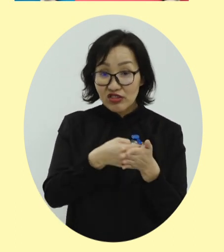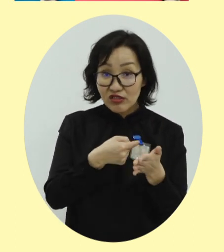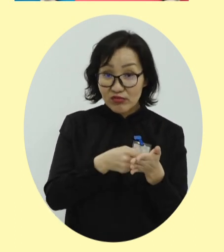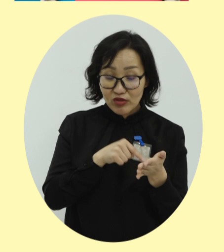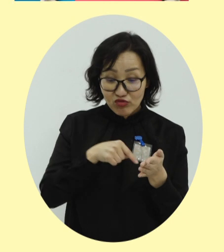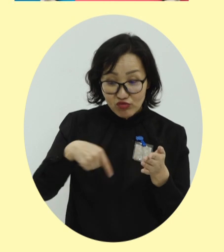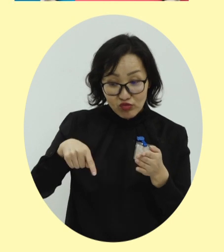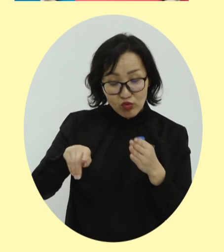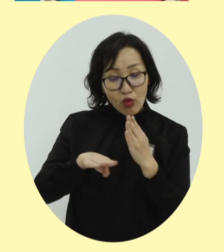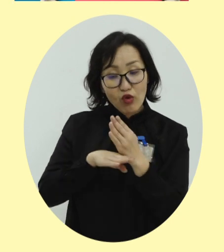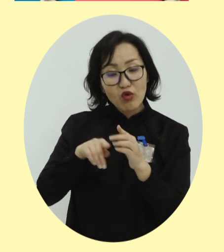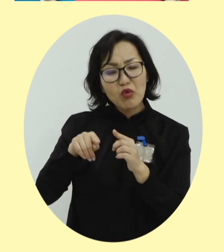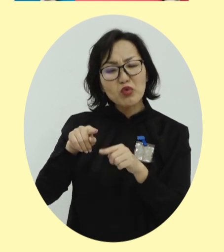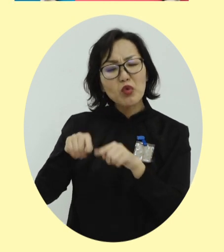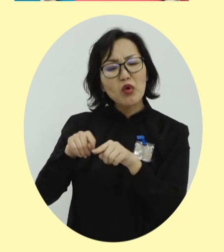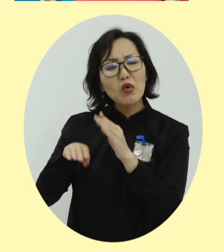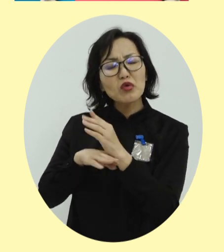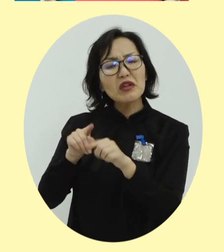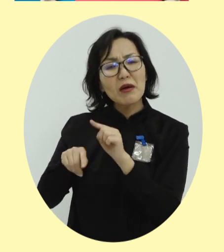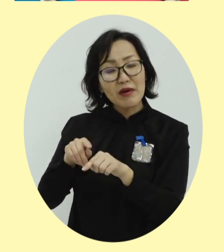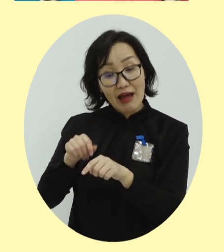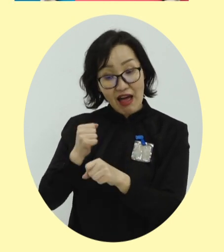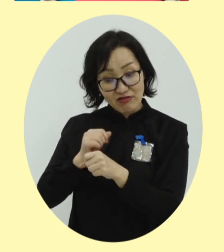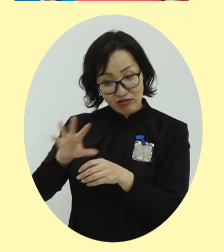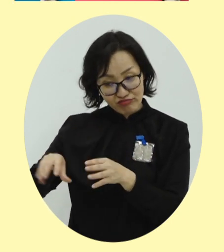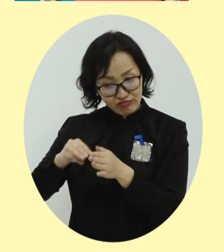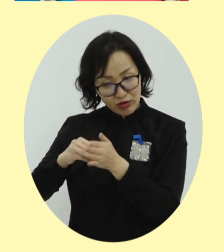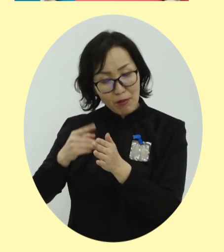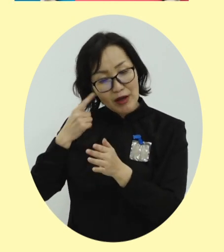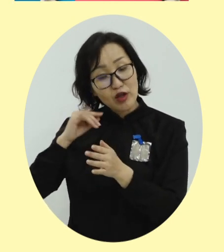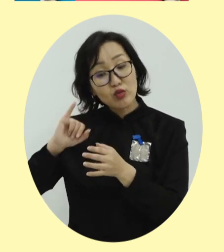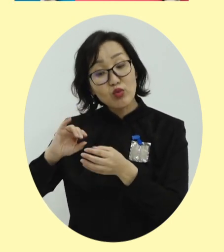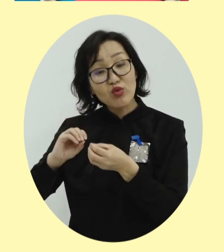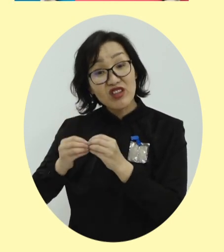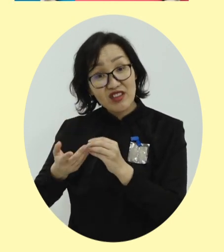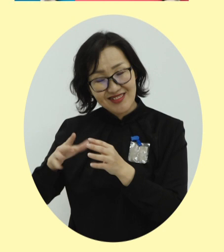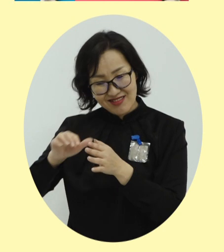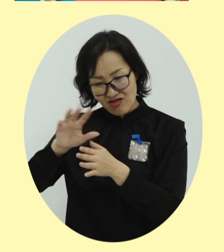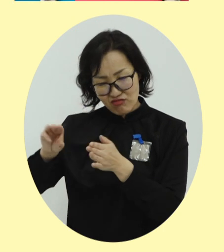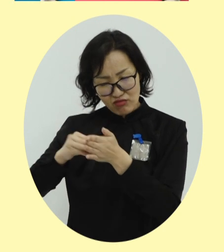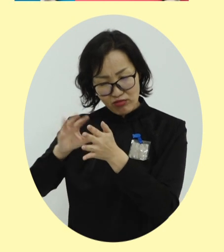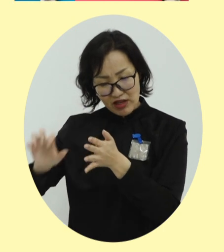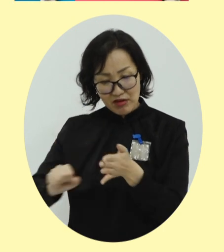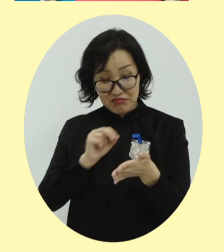маань тухайн өдрийн ажлаа дүгнэж маргааш юу хийхээ төлөвлөдөг маш сайн